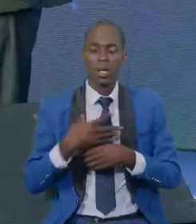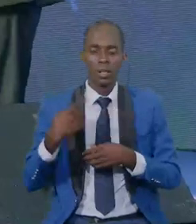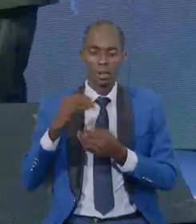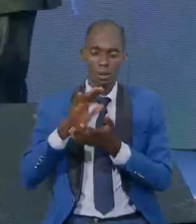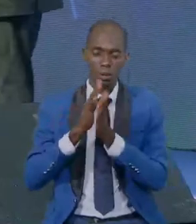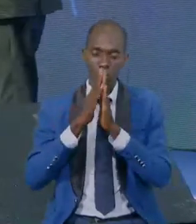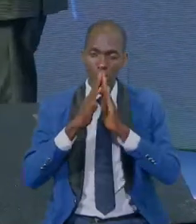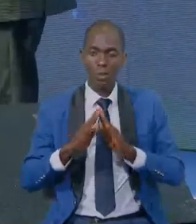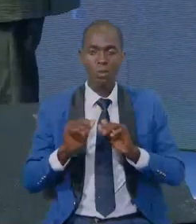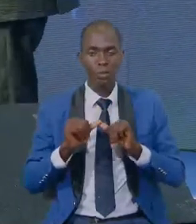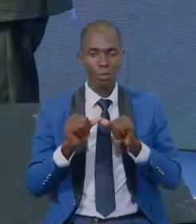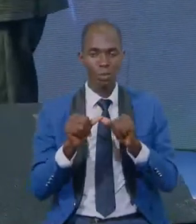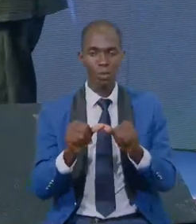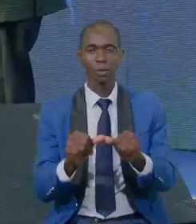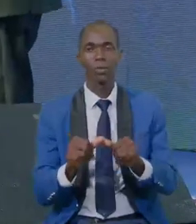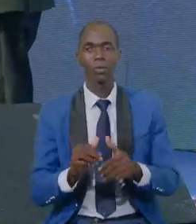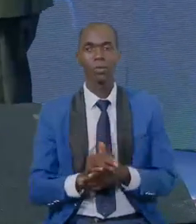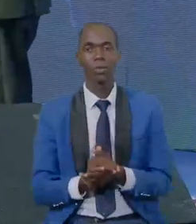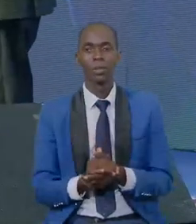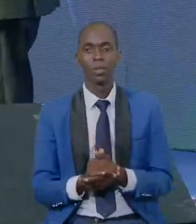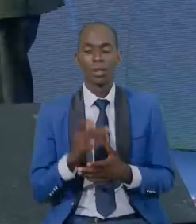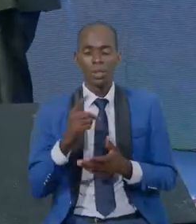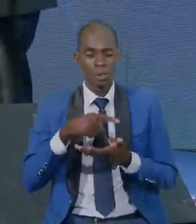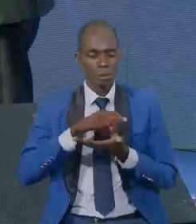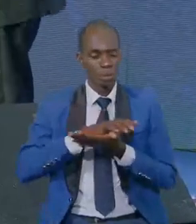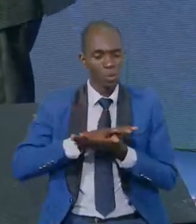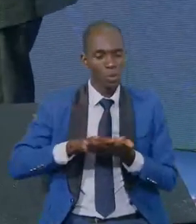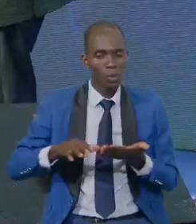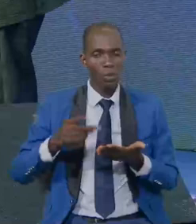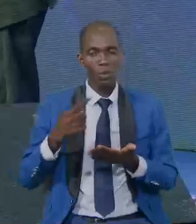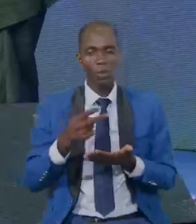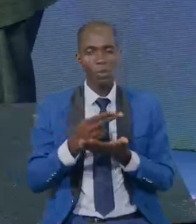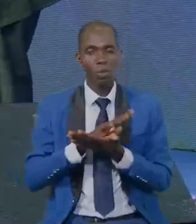La paix entre en nous et la paix continue en nous.